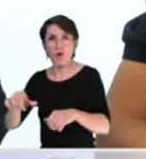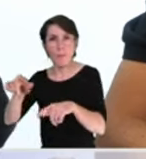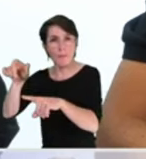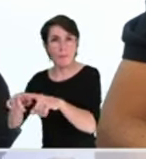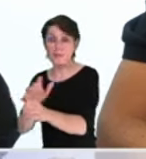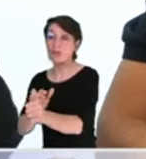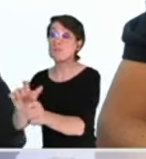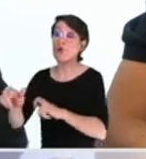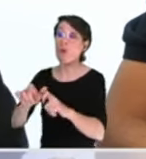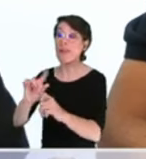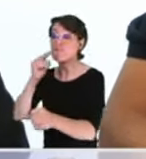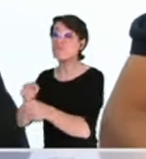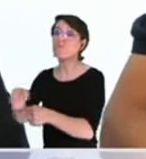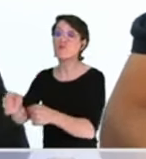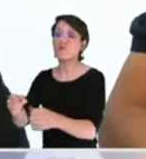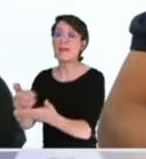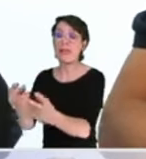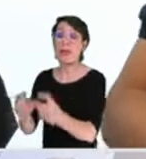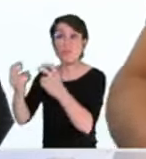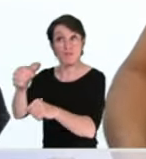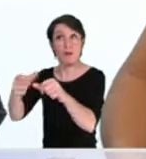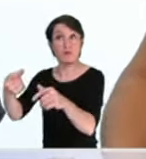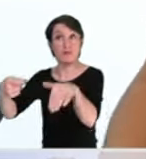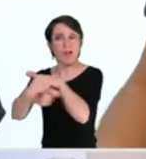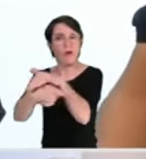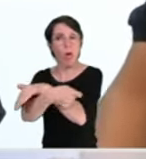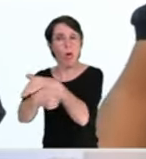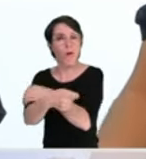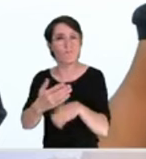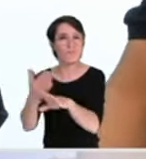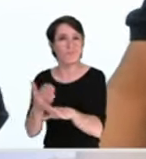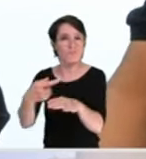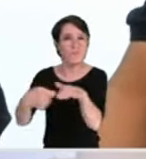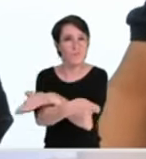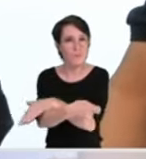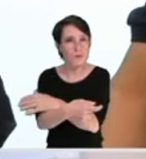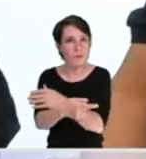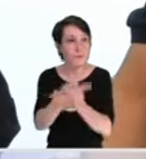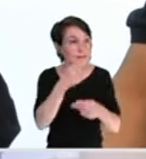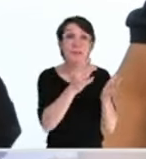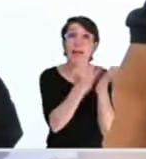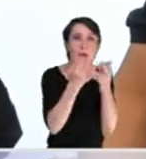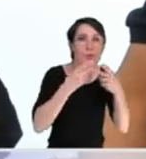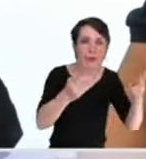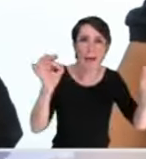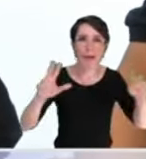des moyens illégaux pour lui permettre de percevoir un complément de revenus non déclaré au fisc.